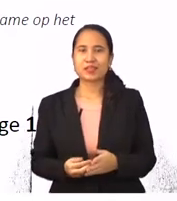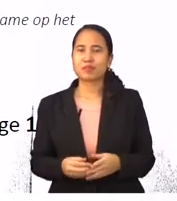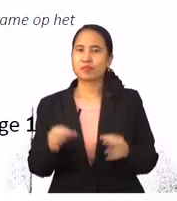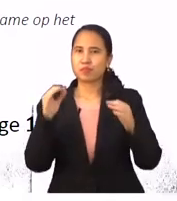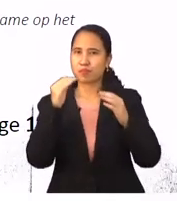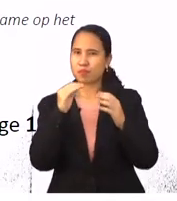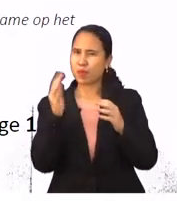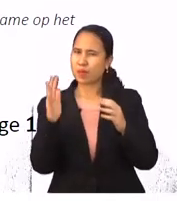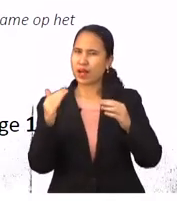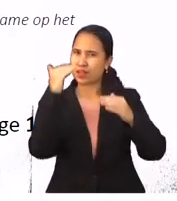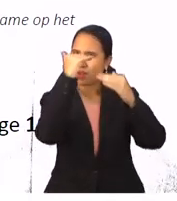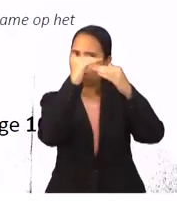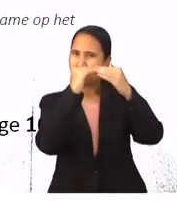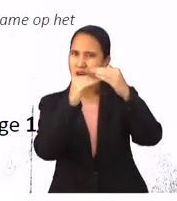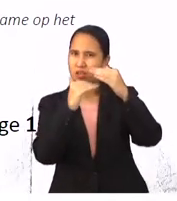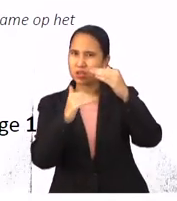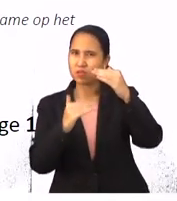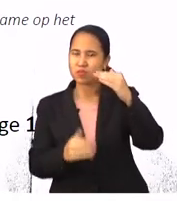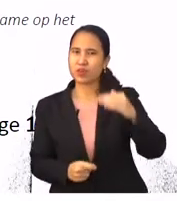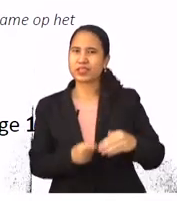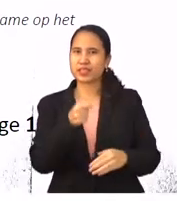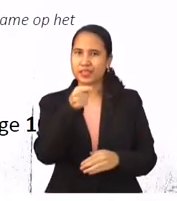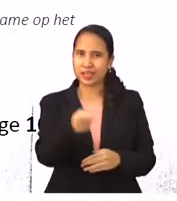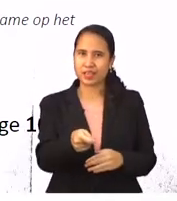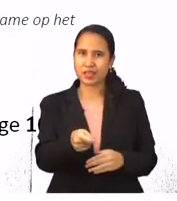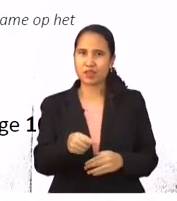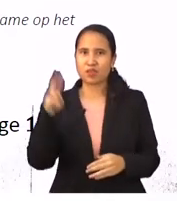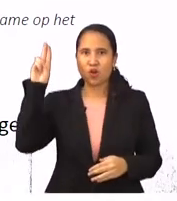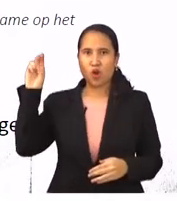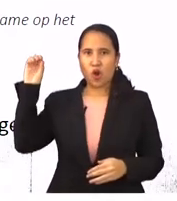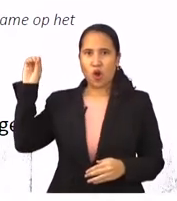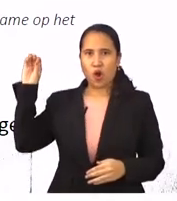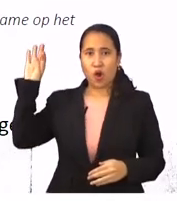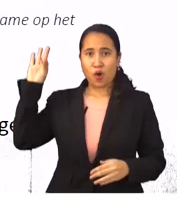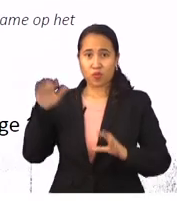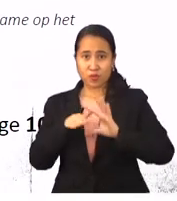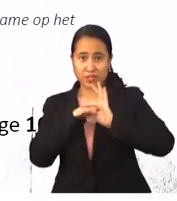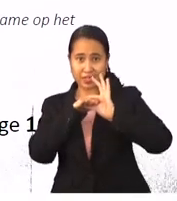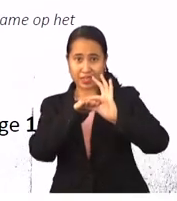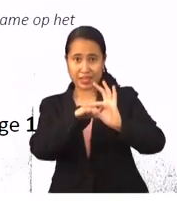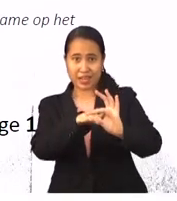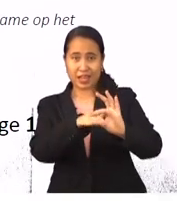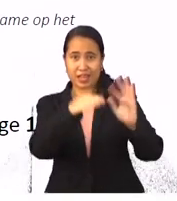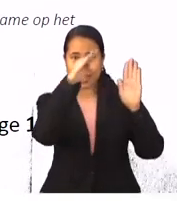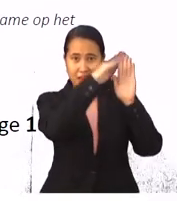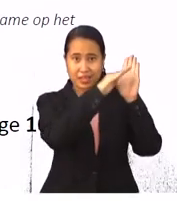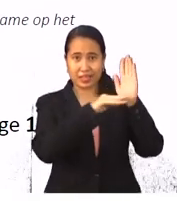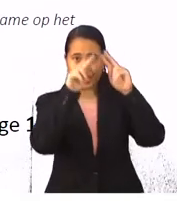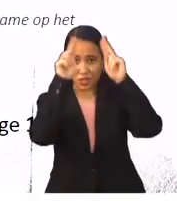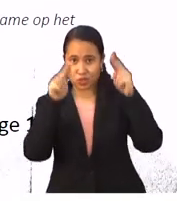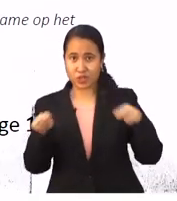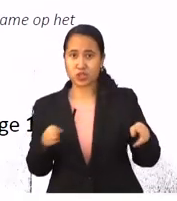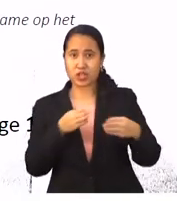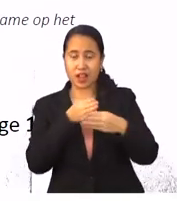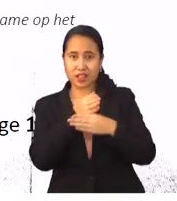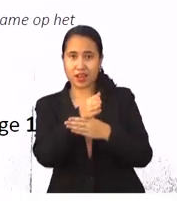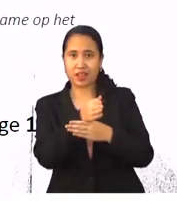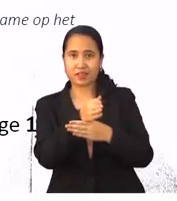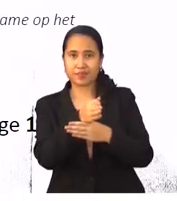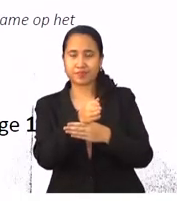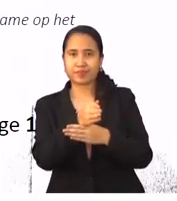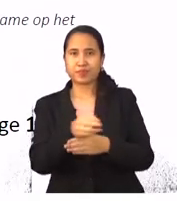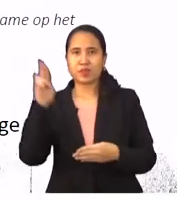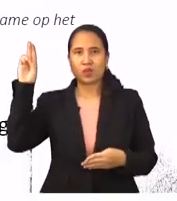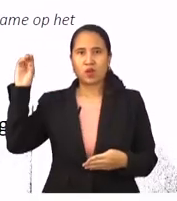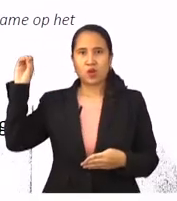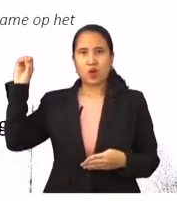toebedeeld. Het Hof zal zich in deze dan ook laten leiden door de regels van het internationaal recht. Het Hof